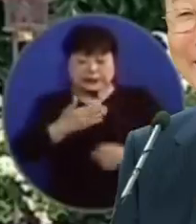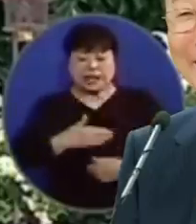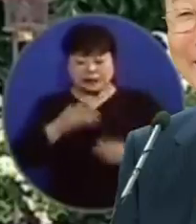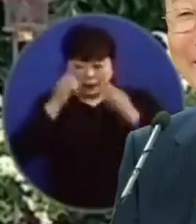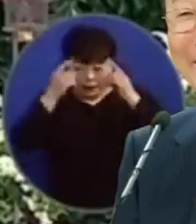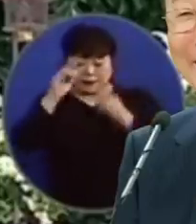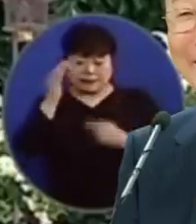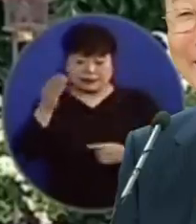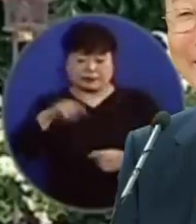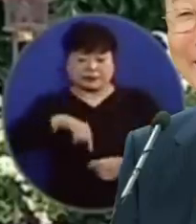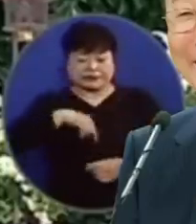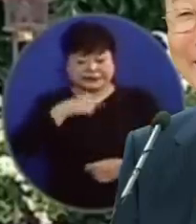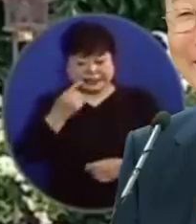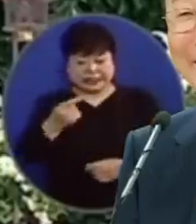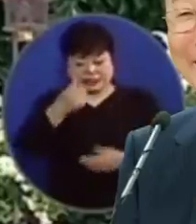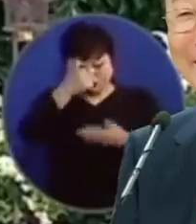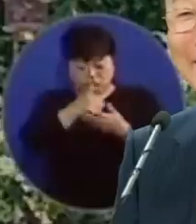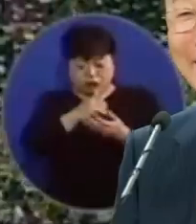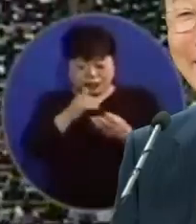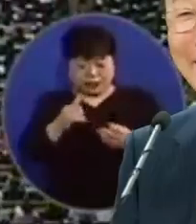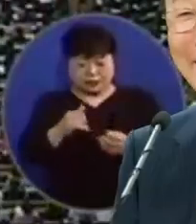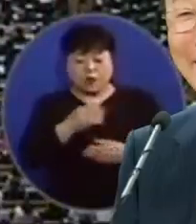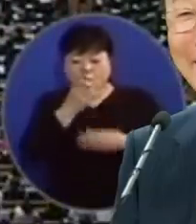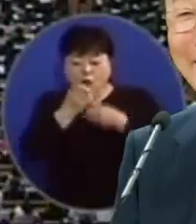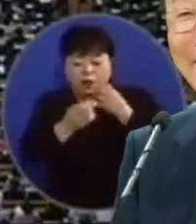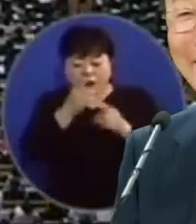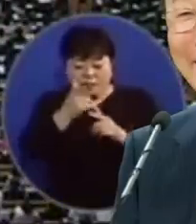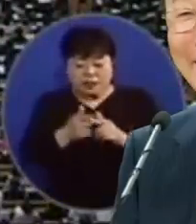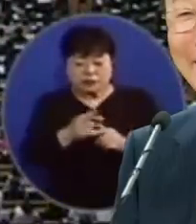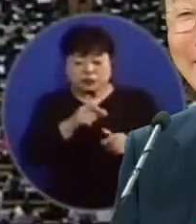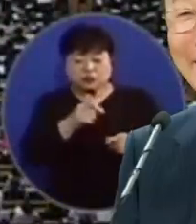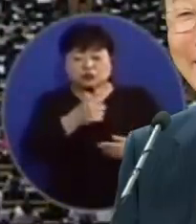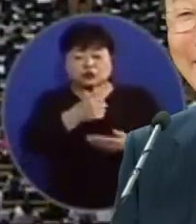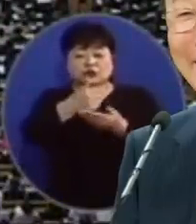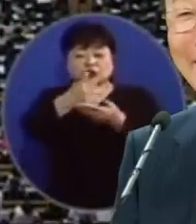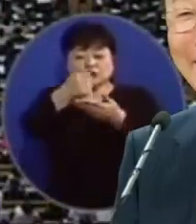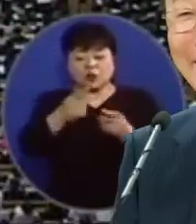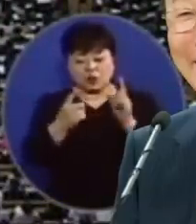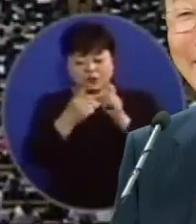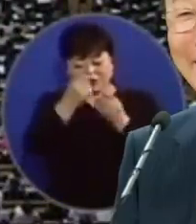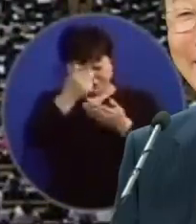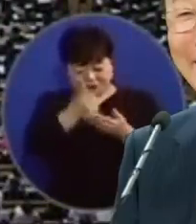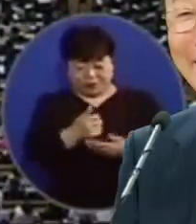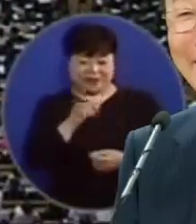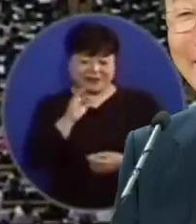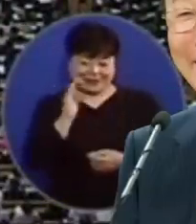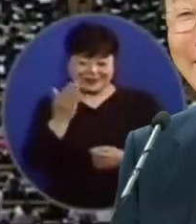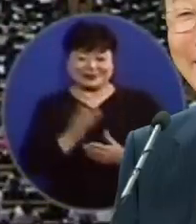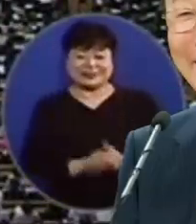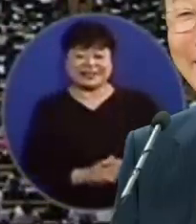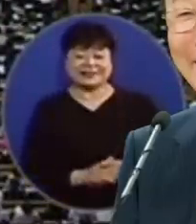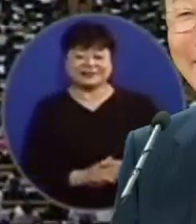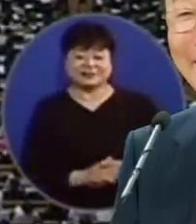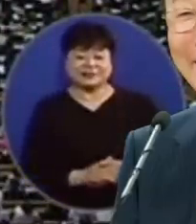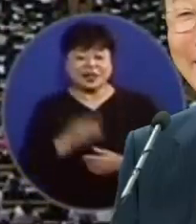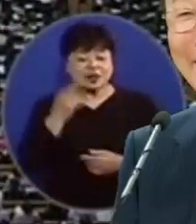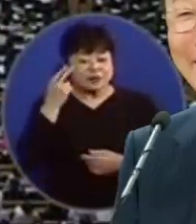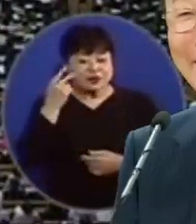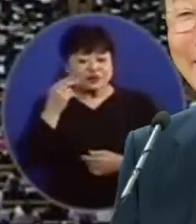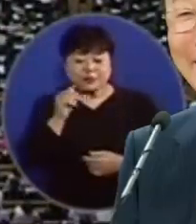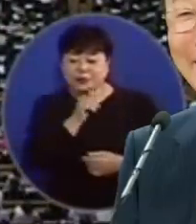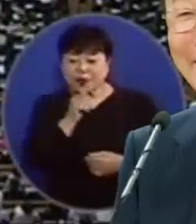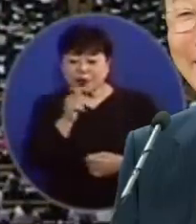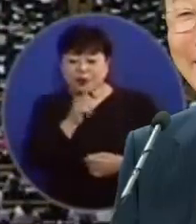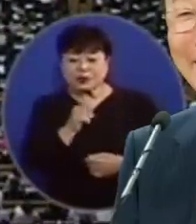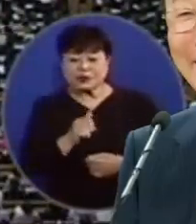되어 자신들이 죄인임을 고백하고 예수님을 구주로 영접한 사건이 있었습니다. 미국의 변호사